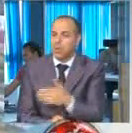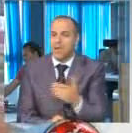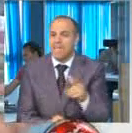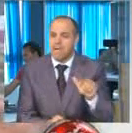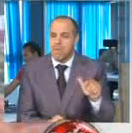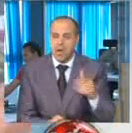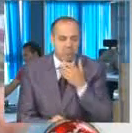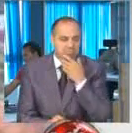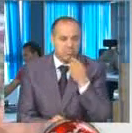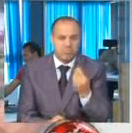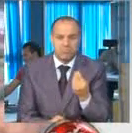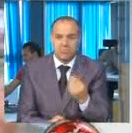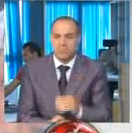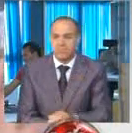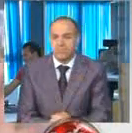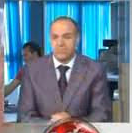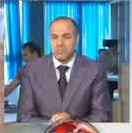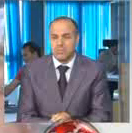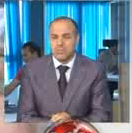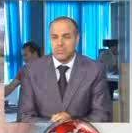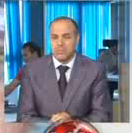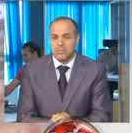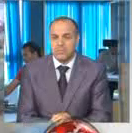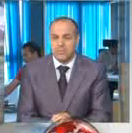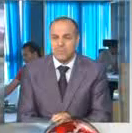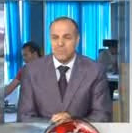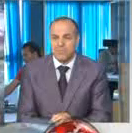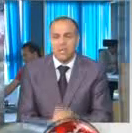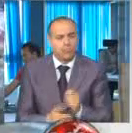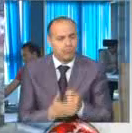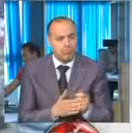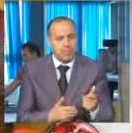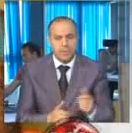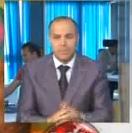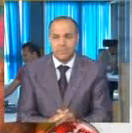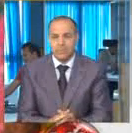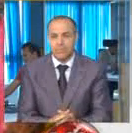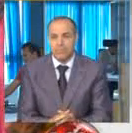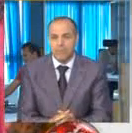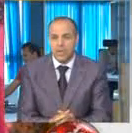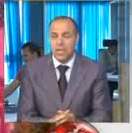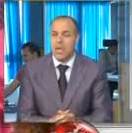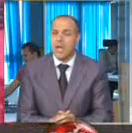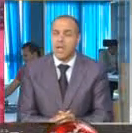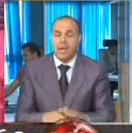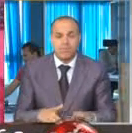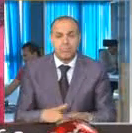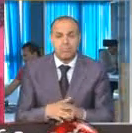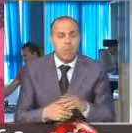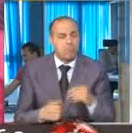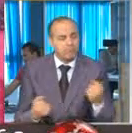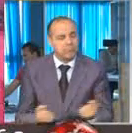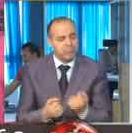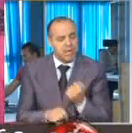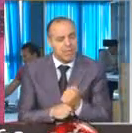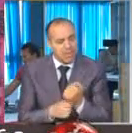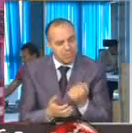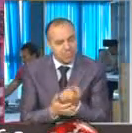حاجات يعني في المتناول به. هاي كتظاهرة تحرك برشا البلاد